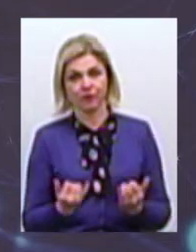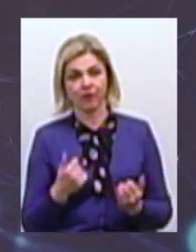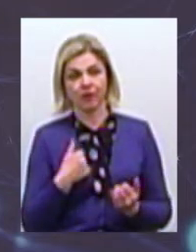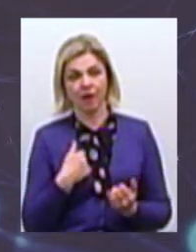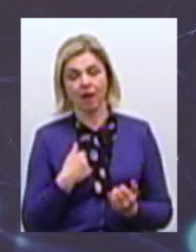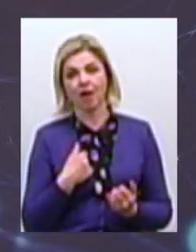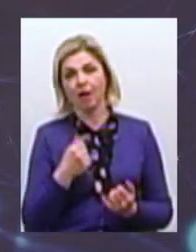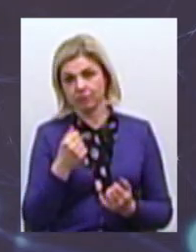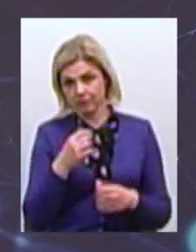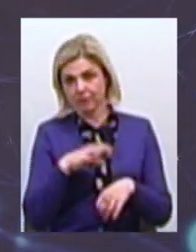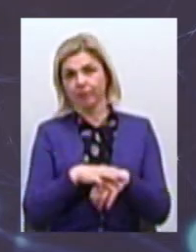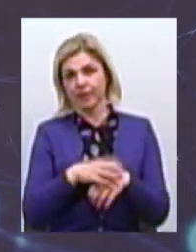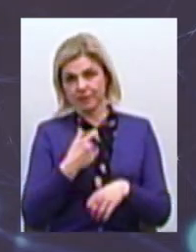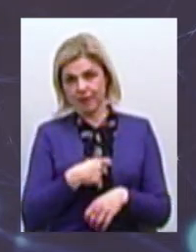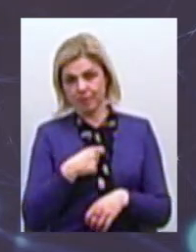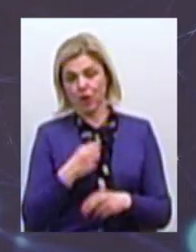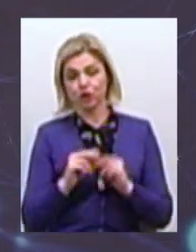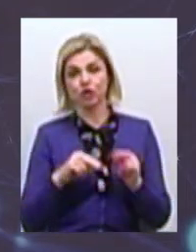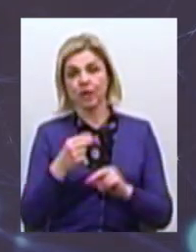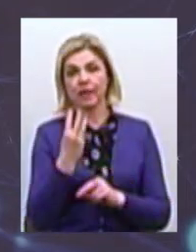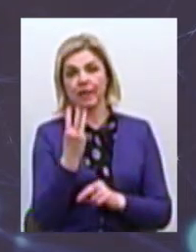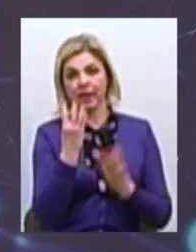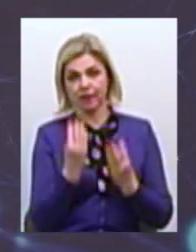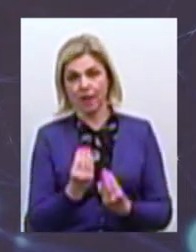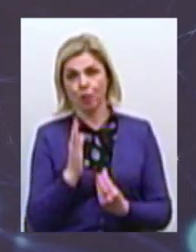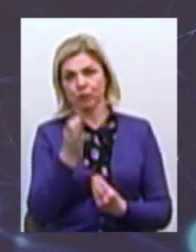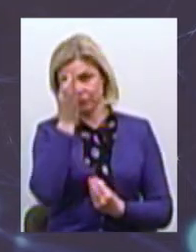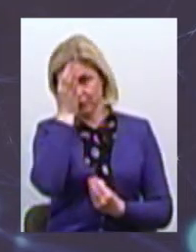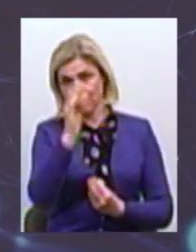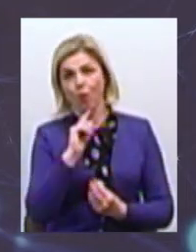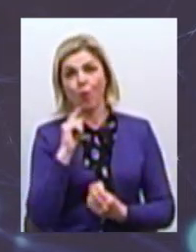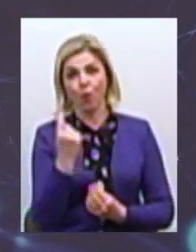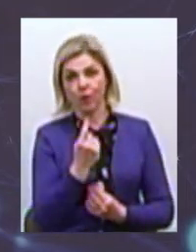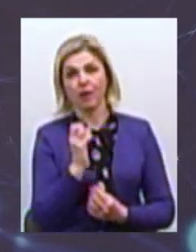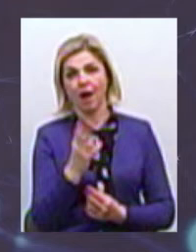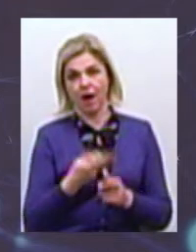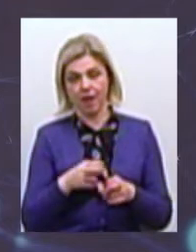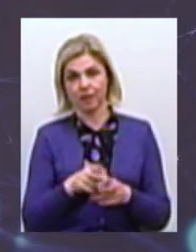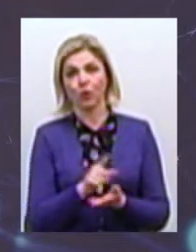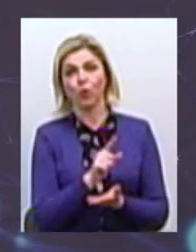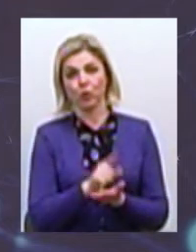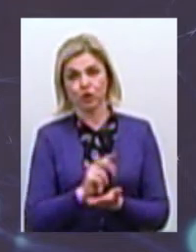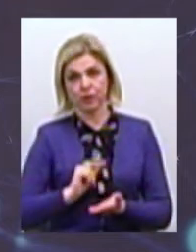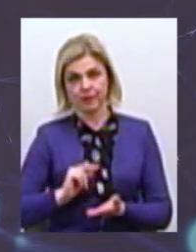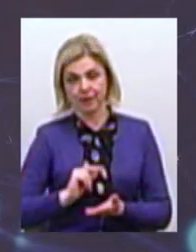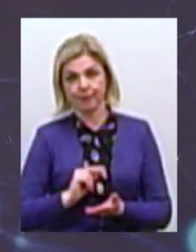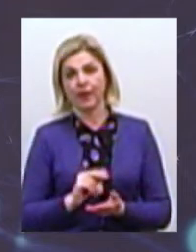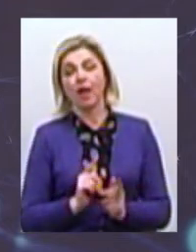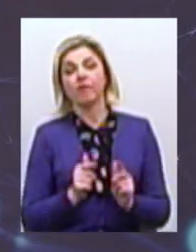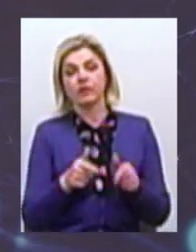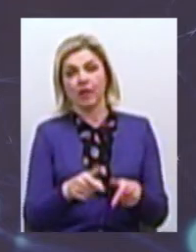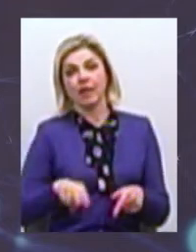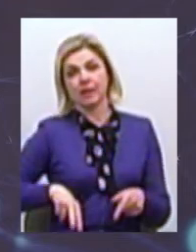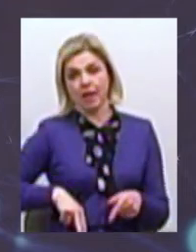себе на мислі, що через 3 дні буде ровно год, як я на цій должності. Заходя на должность директора цього підприємства, у мене